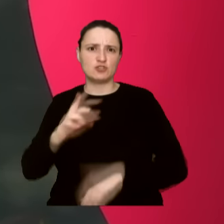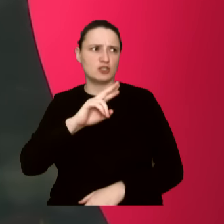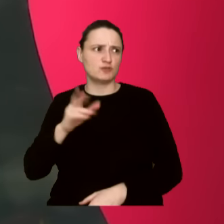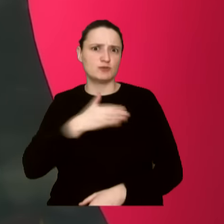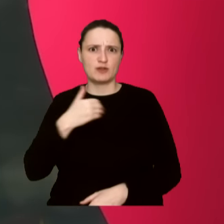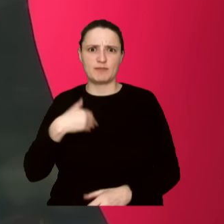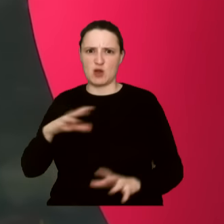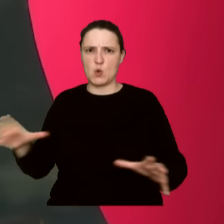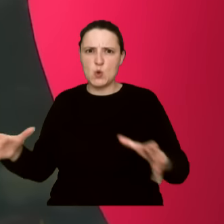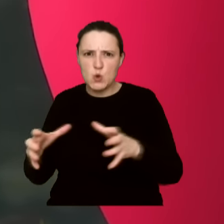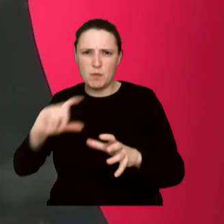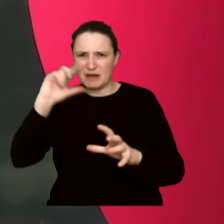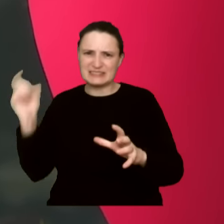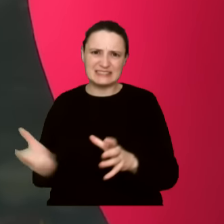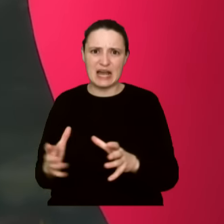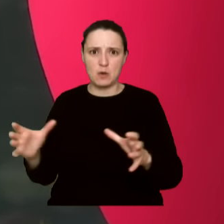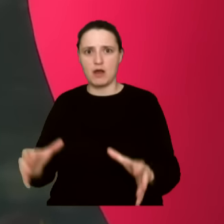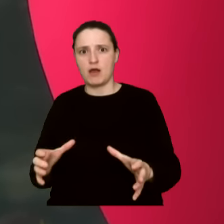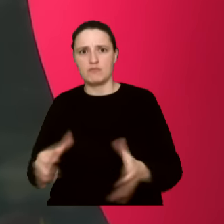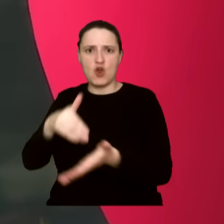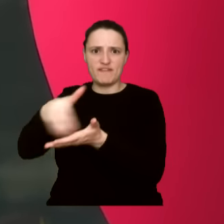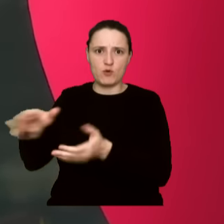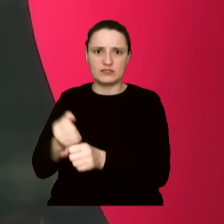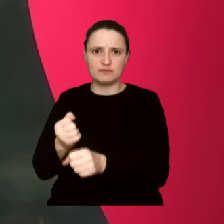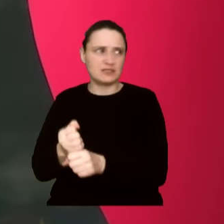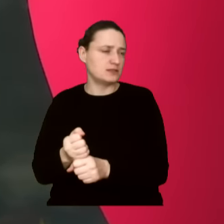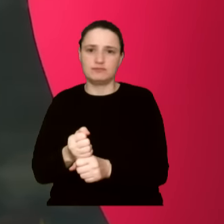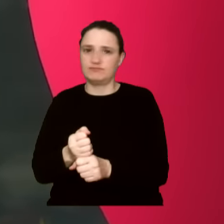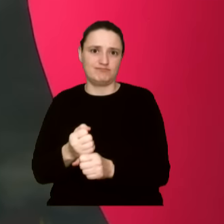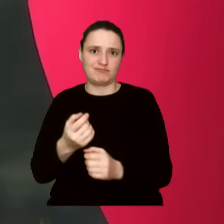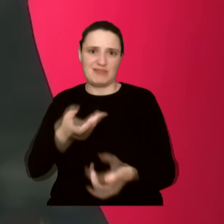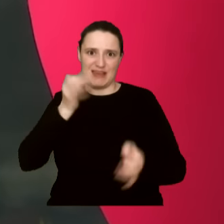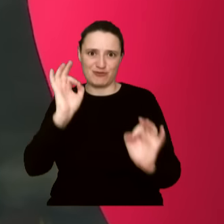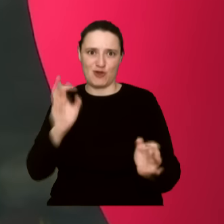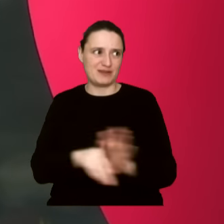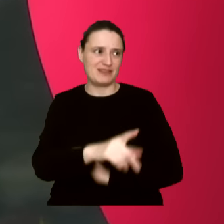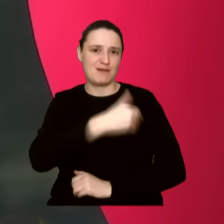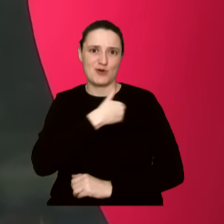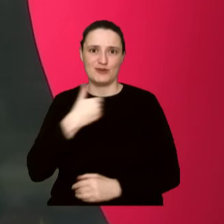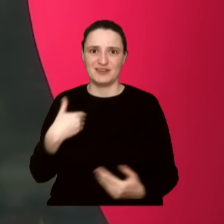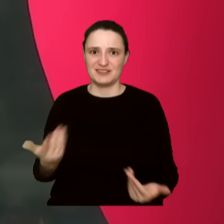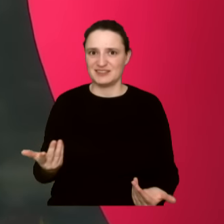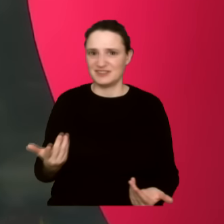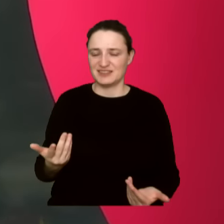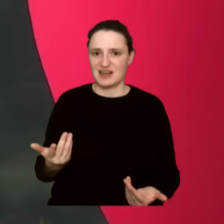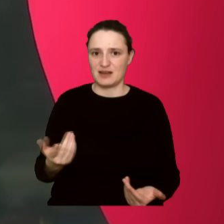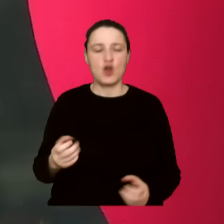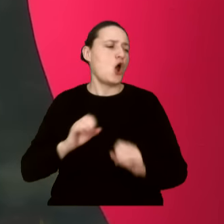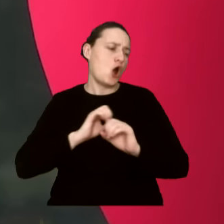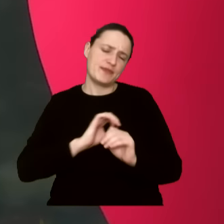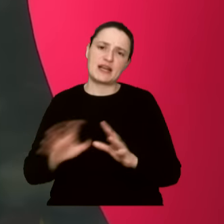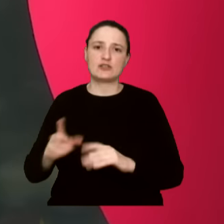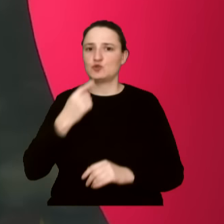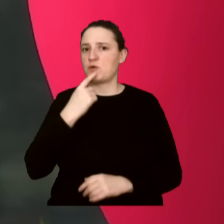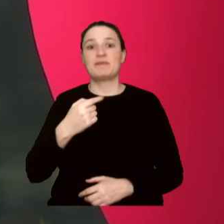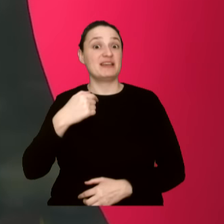absolutnie jest sprzeczne z interesami Rzeczypospolitej, nierozsądne i na pewno mogę z góry zapowiedzieć, że ja